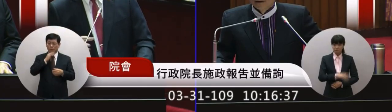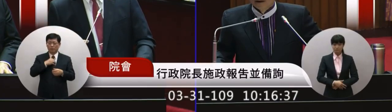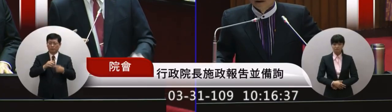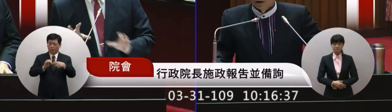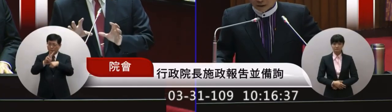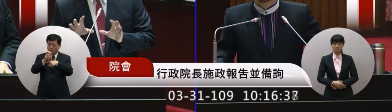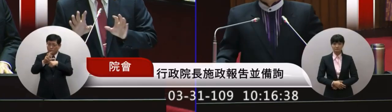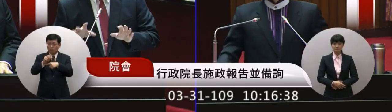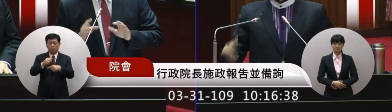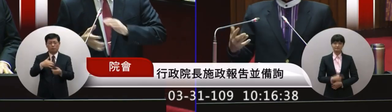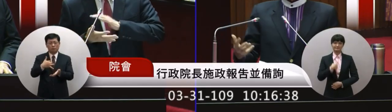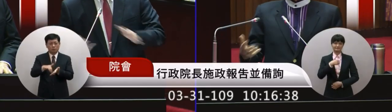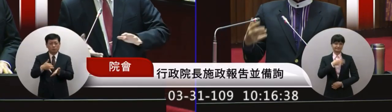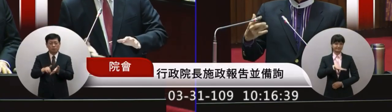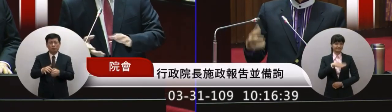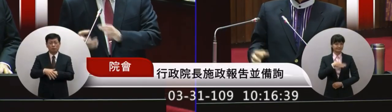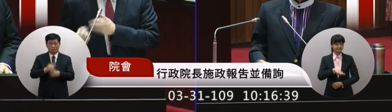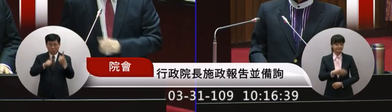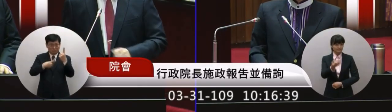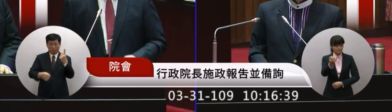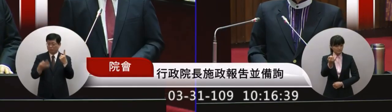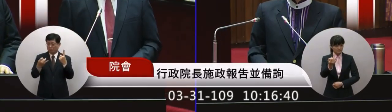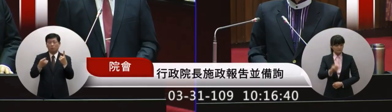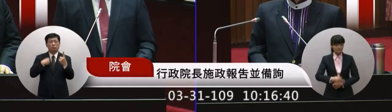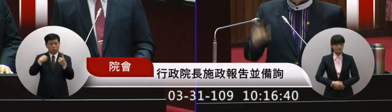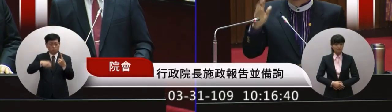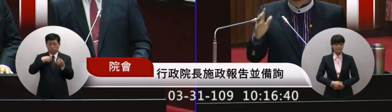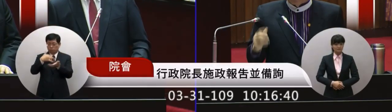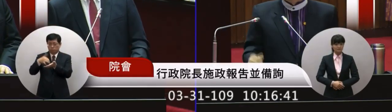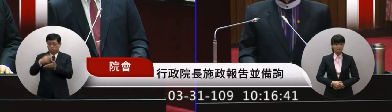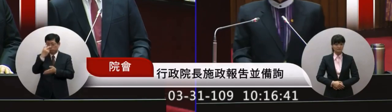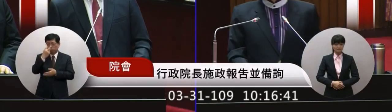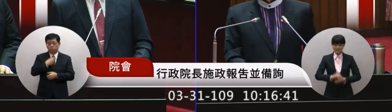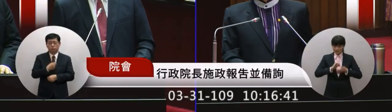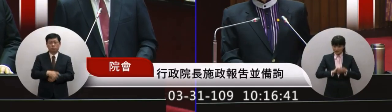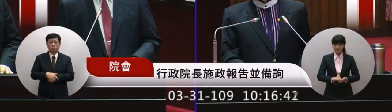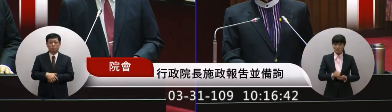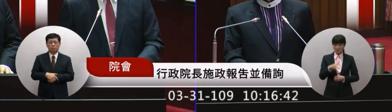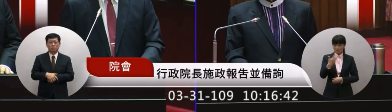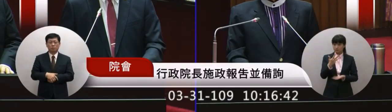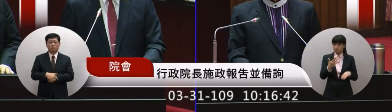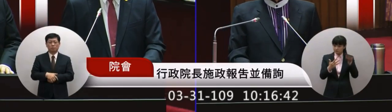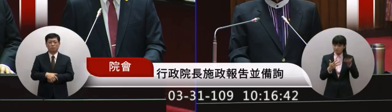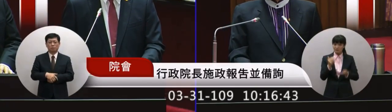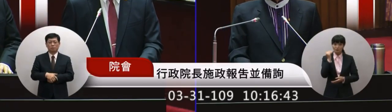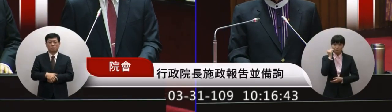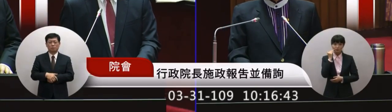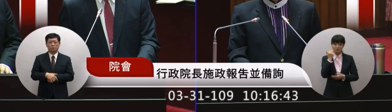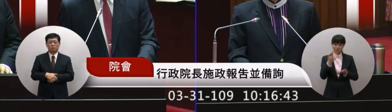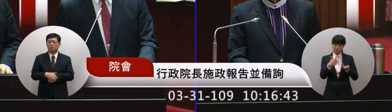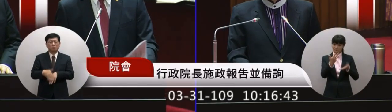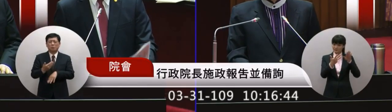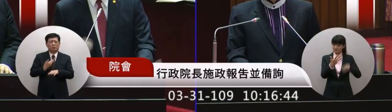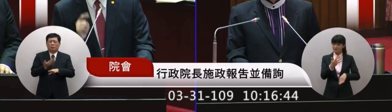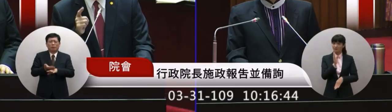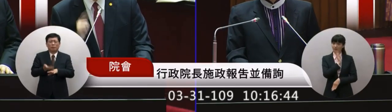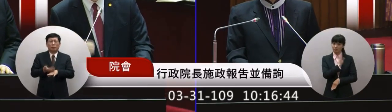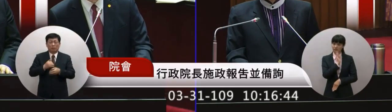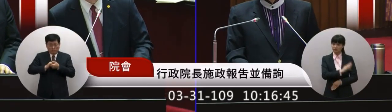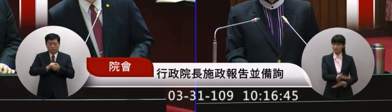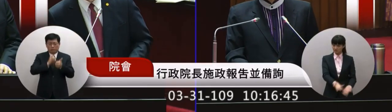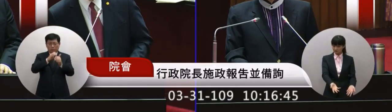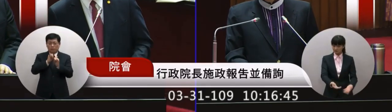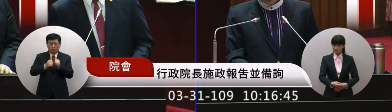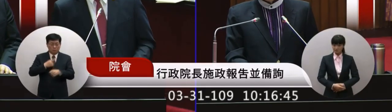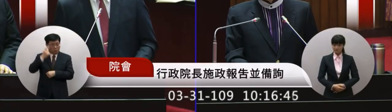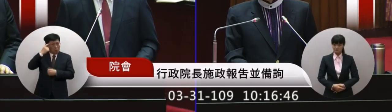25%啦，啊25%， 我知人偌济， 人偌济，阮来来，伊个来， 一定要比800多，不然就没有意义啦。 没啦，你放心，爱予人